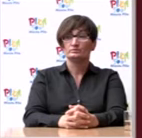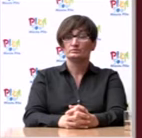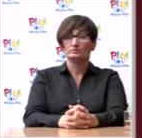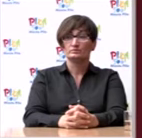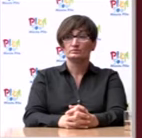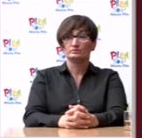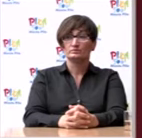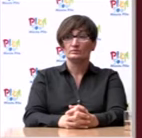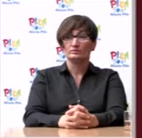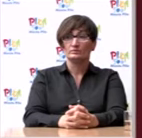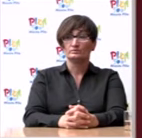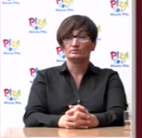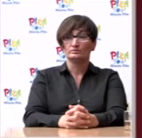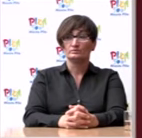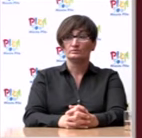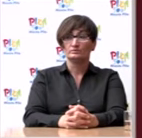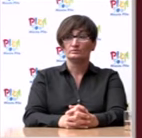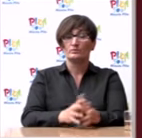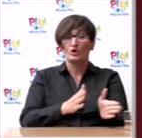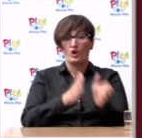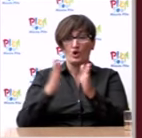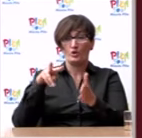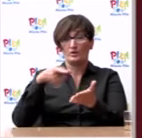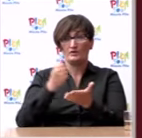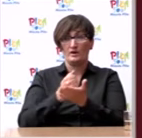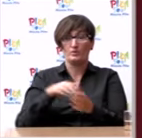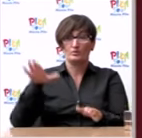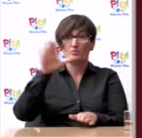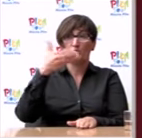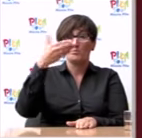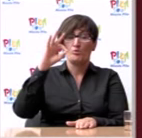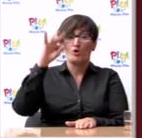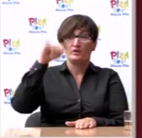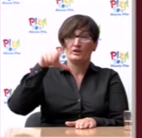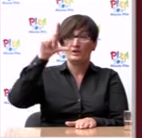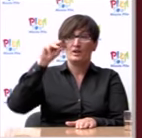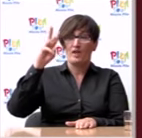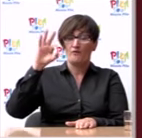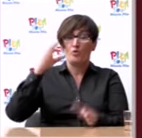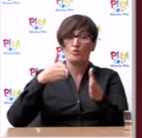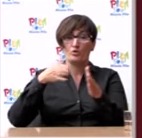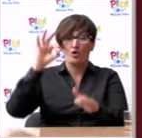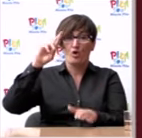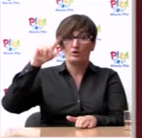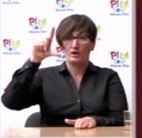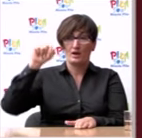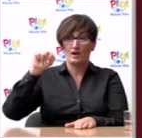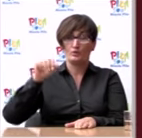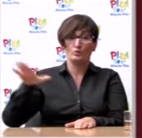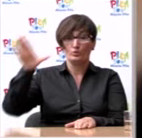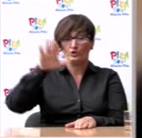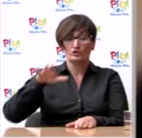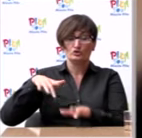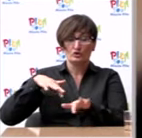Szanowni Państwo, kolejna uchwała o przystąpieniu do planu, rejon Motylewa, ulica Orla i rejon rzeki